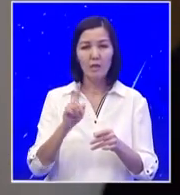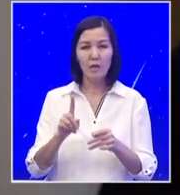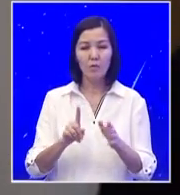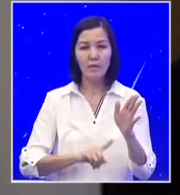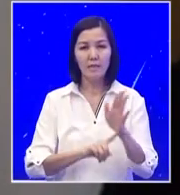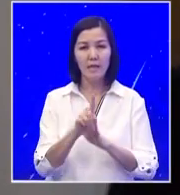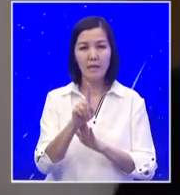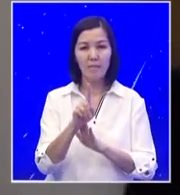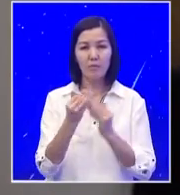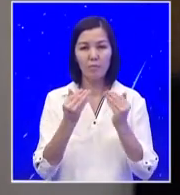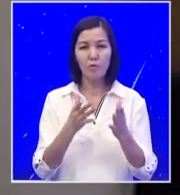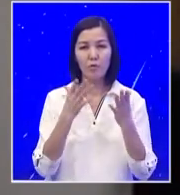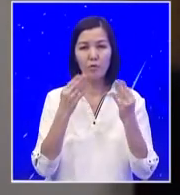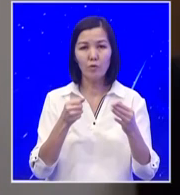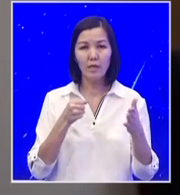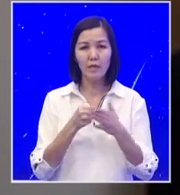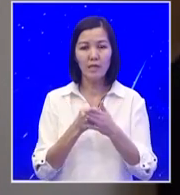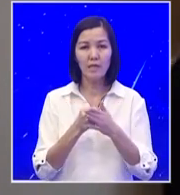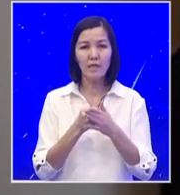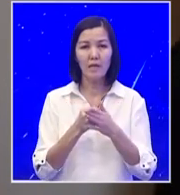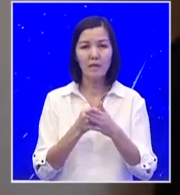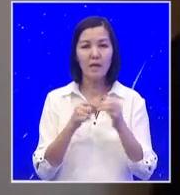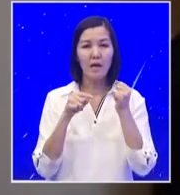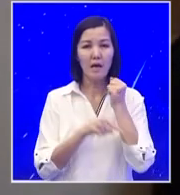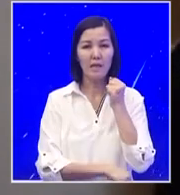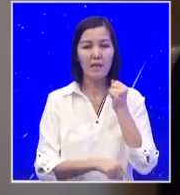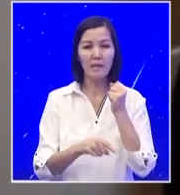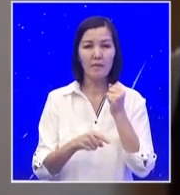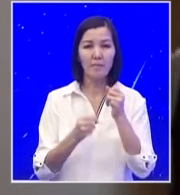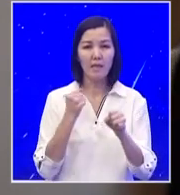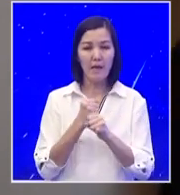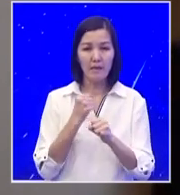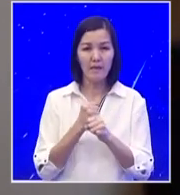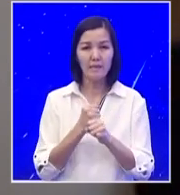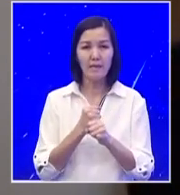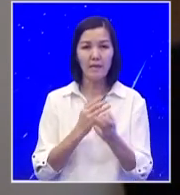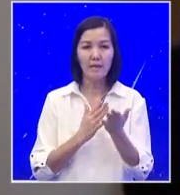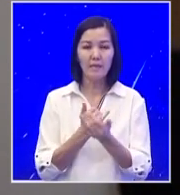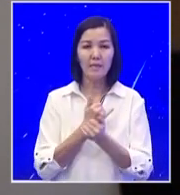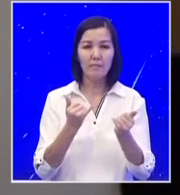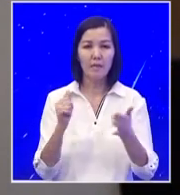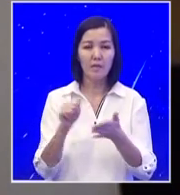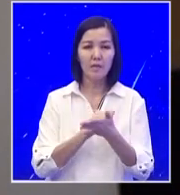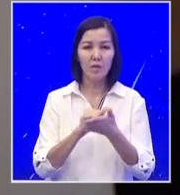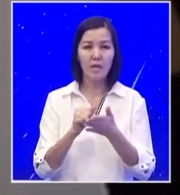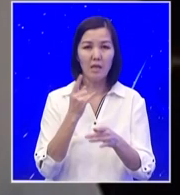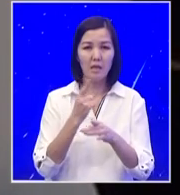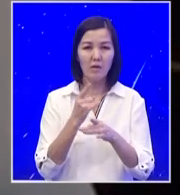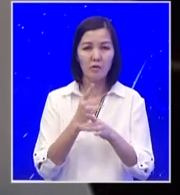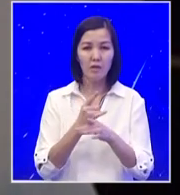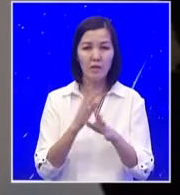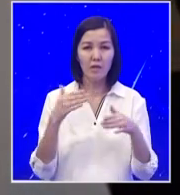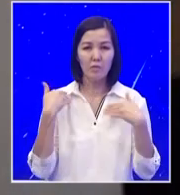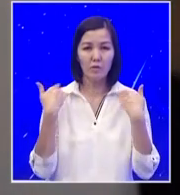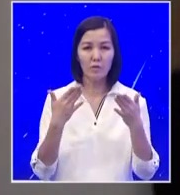айынан бастап осы уақытқа дейін алаяқтықпен айналысқанын анықтаған. Олар бірнеше қызметтерді ұсынып жалған құжаттар жасаған, яғни іс